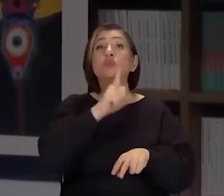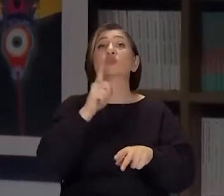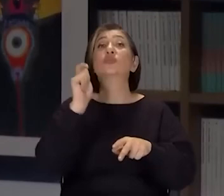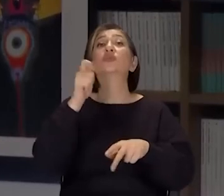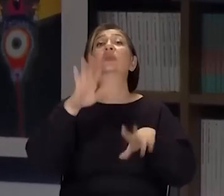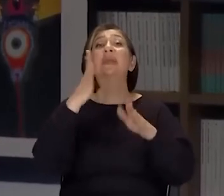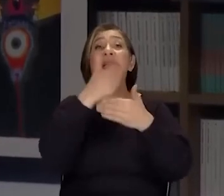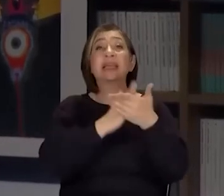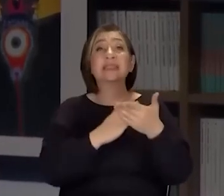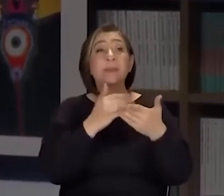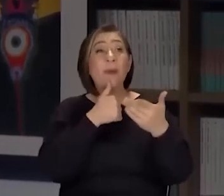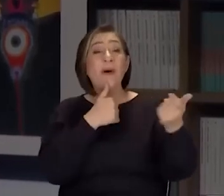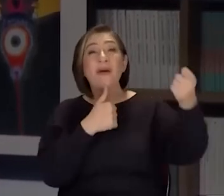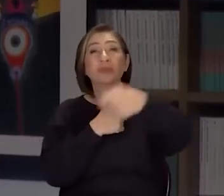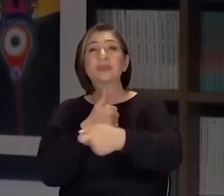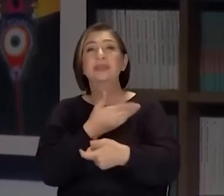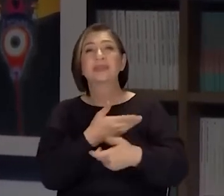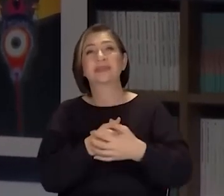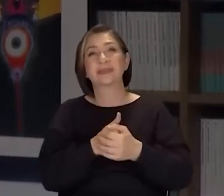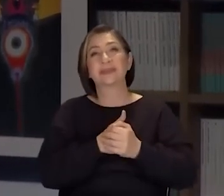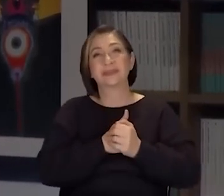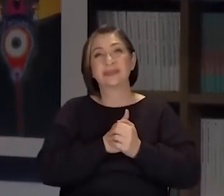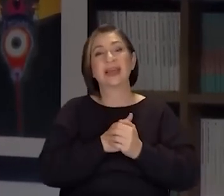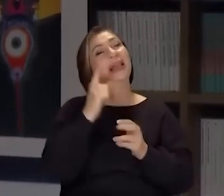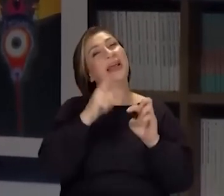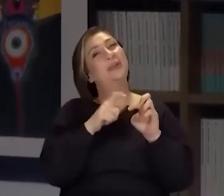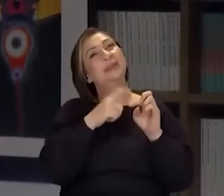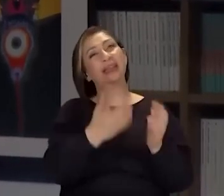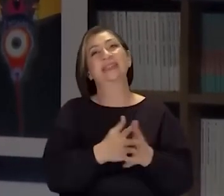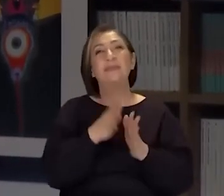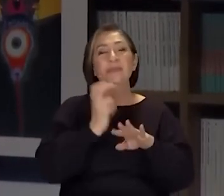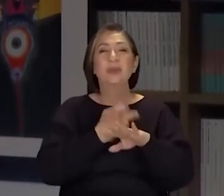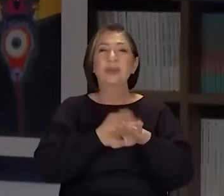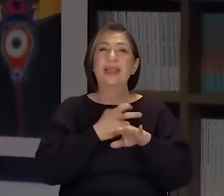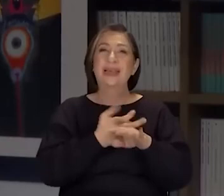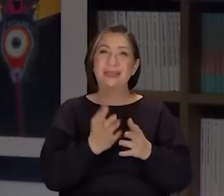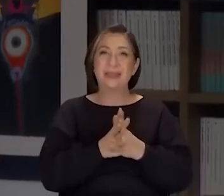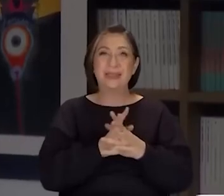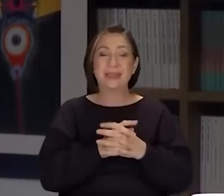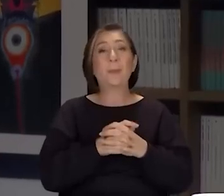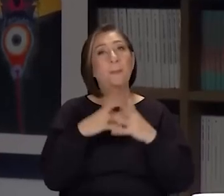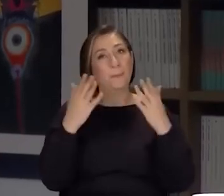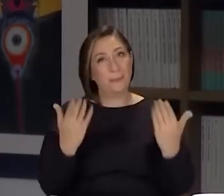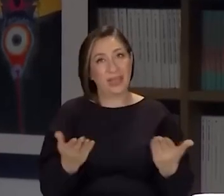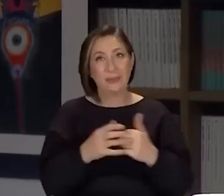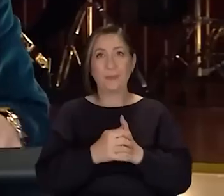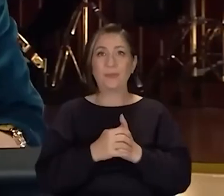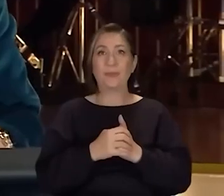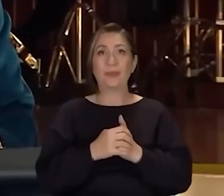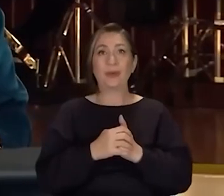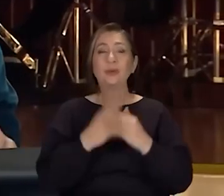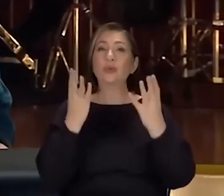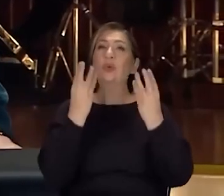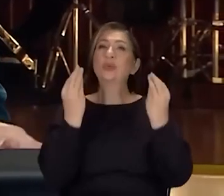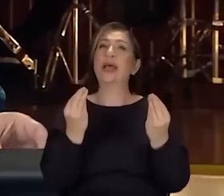Baba vermiş. Hadi ya. Paranın. Hadi canım evet. be. Ay Allah rahmet eylesin. Maşallah maşallah. Peki.